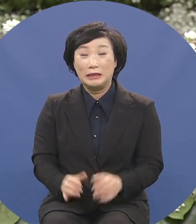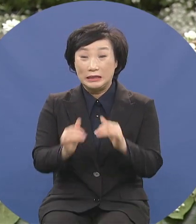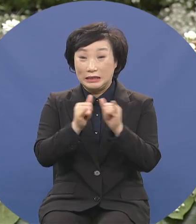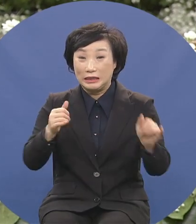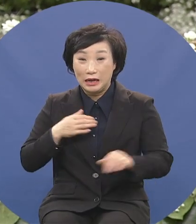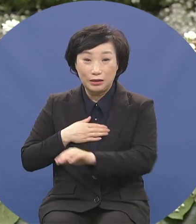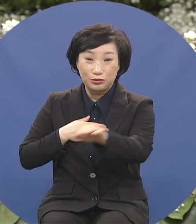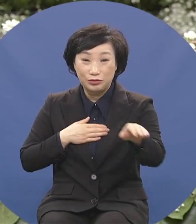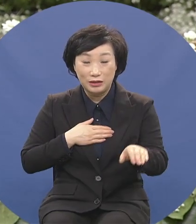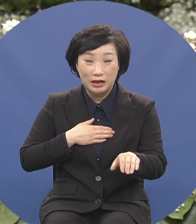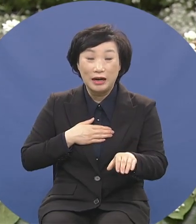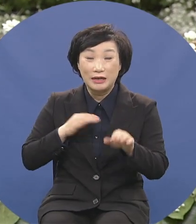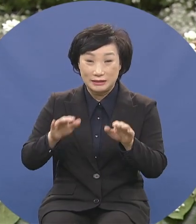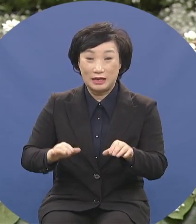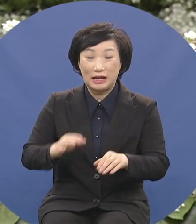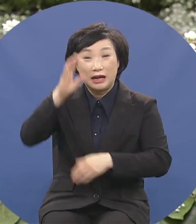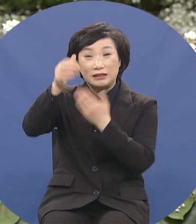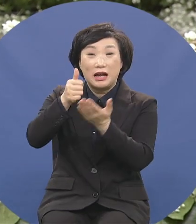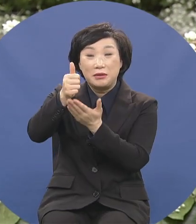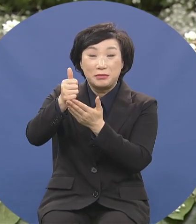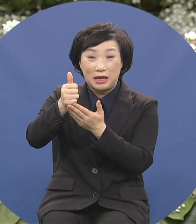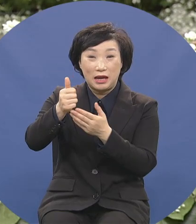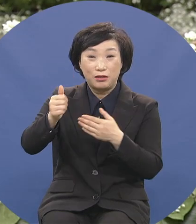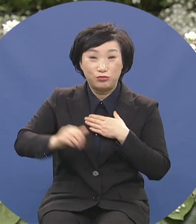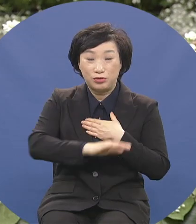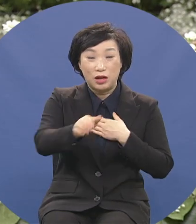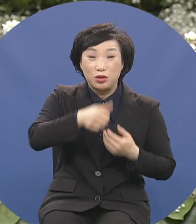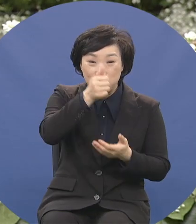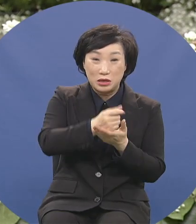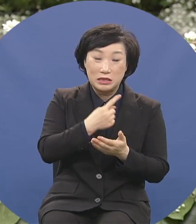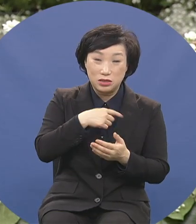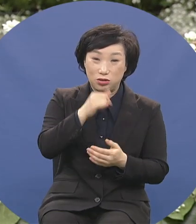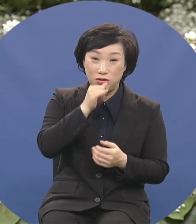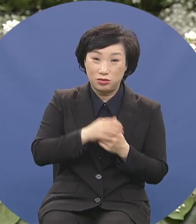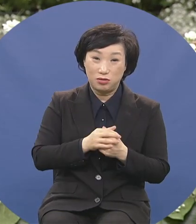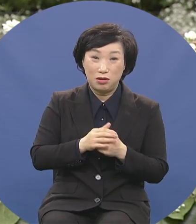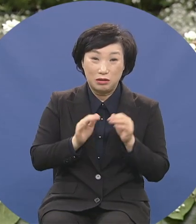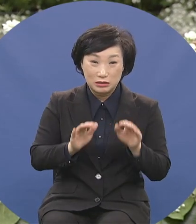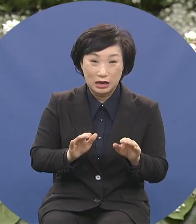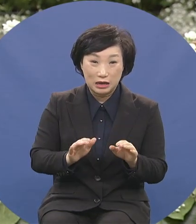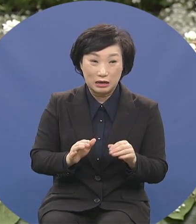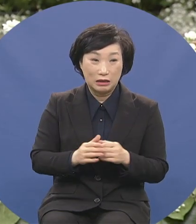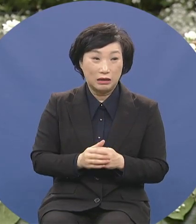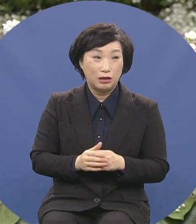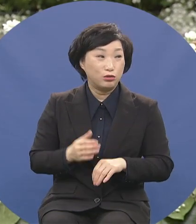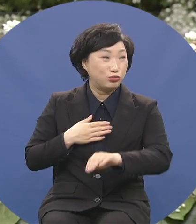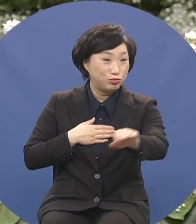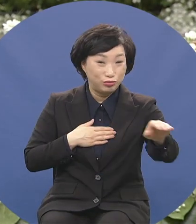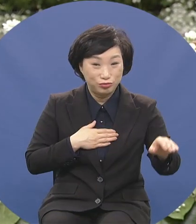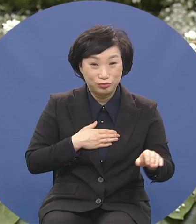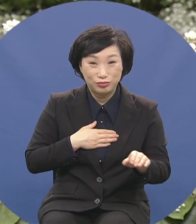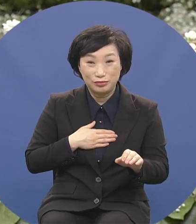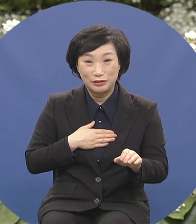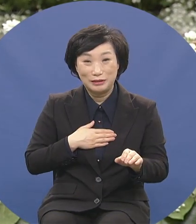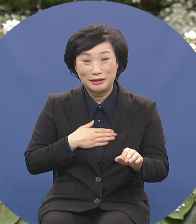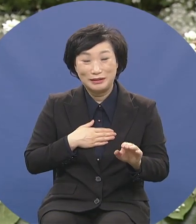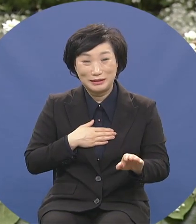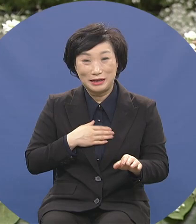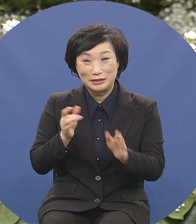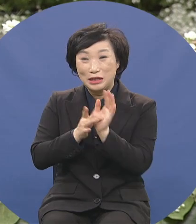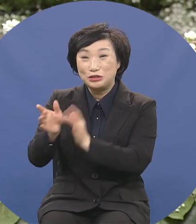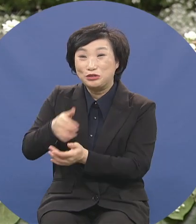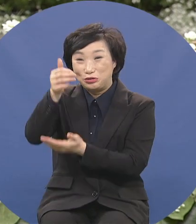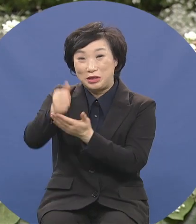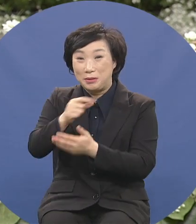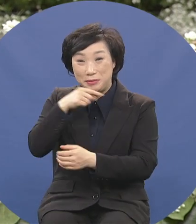인간이 하나님께서 하나님 앞에 범죄한 죄는 우리는